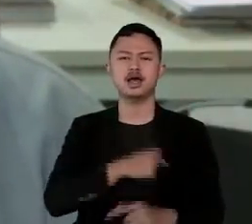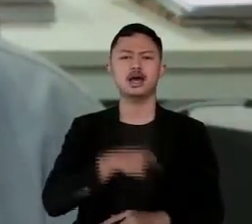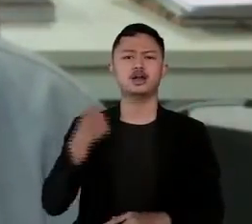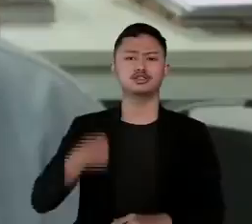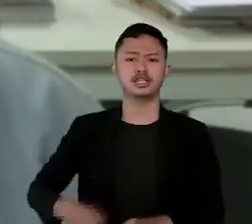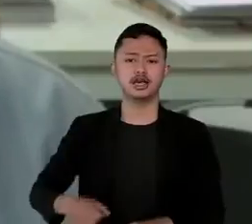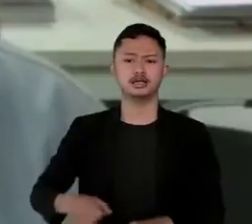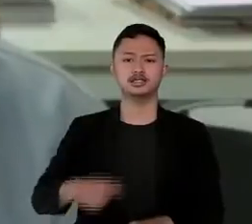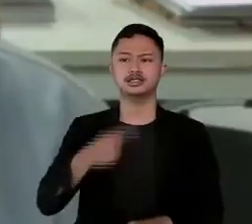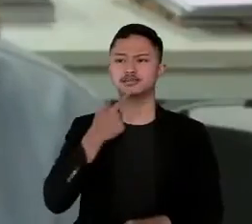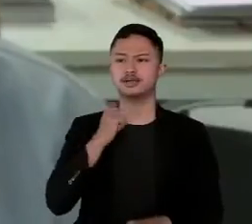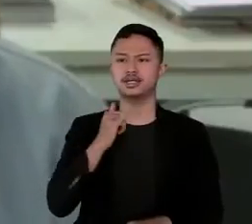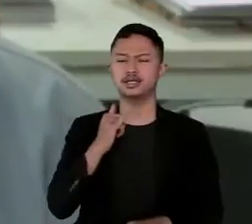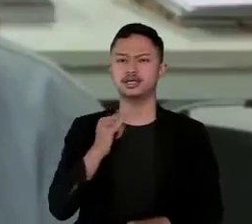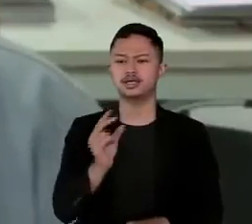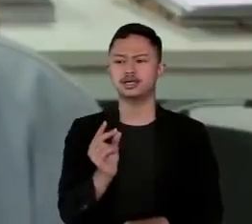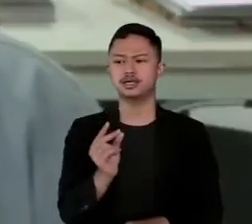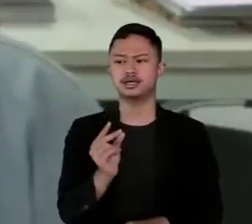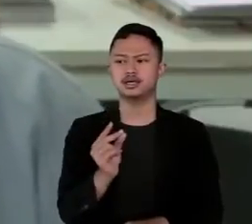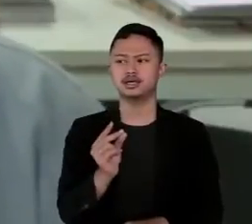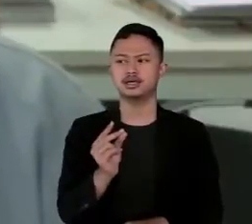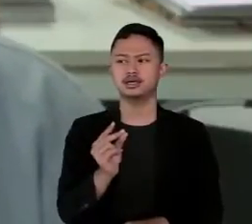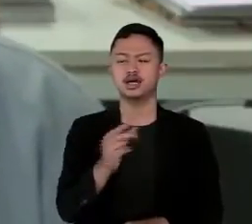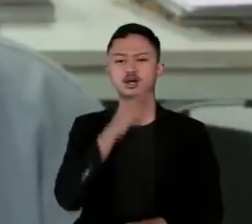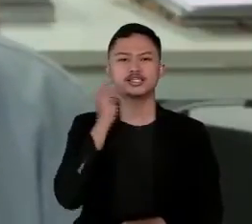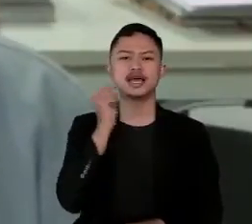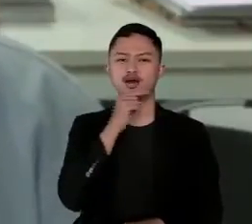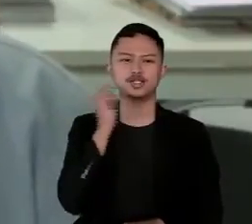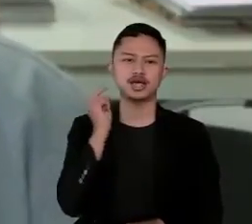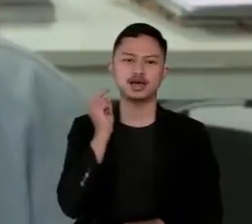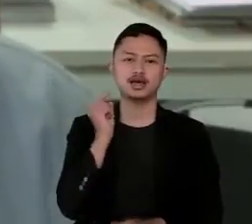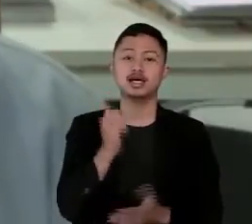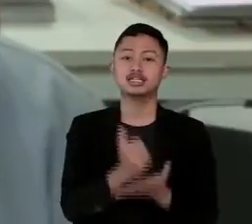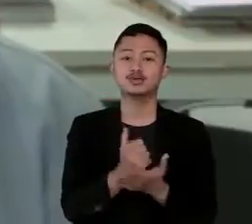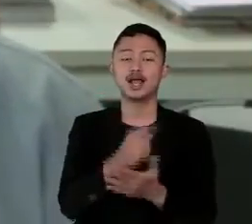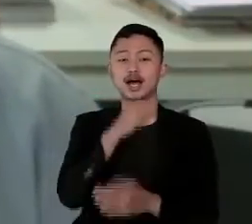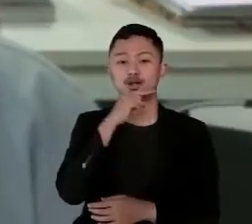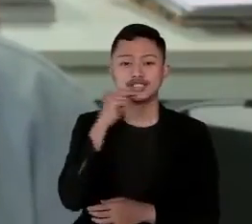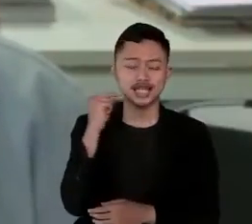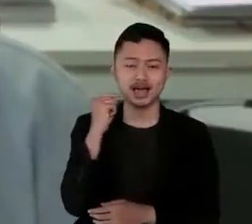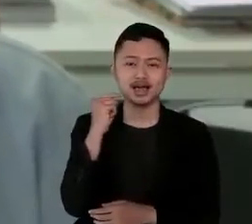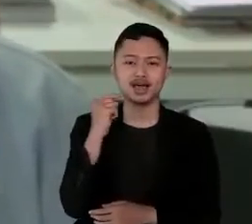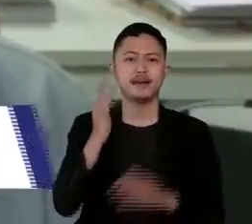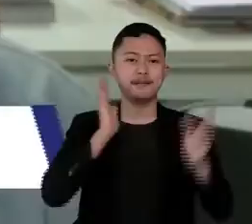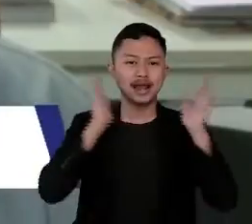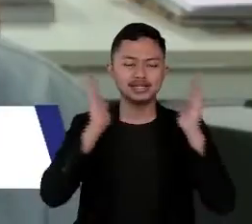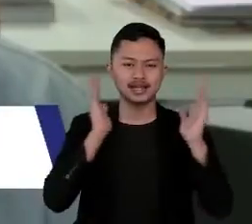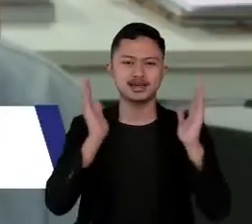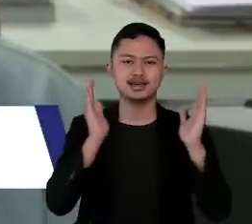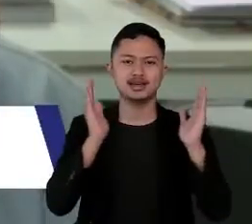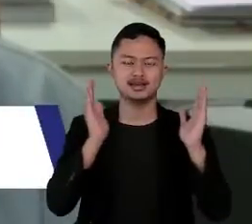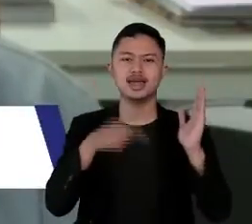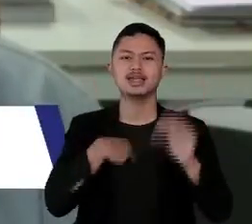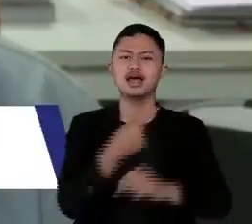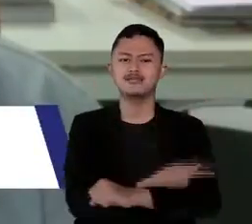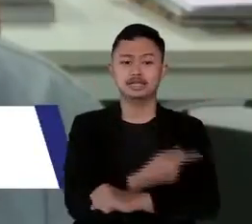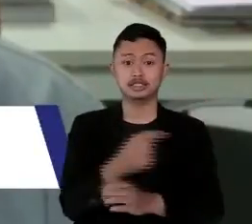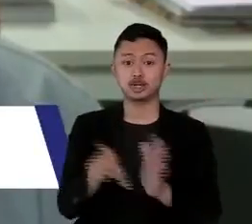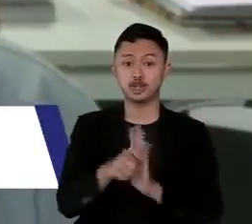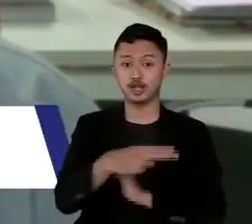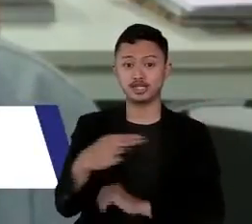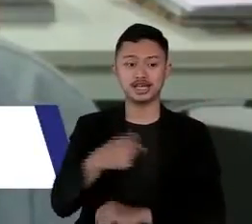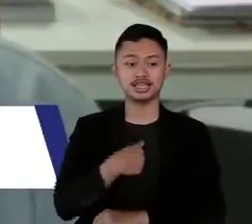book tinggi di atas 50% vaksinasi dua kali kita masih rendah kita yang pasti ngasih dua kali